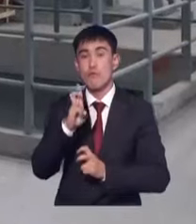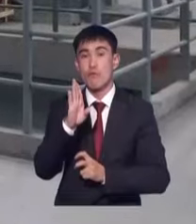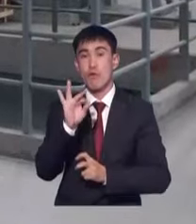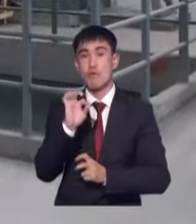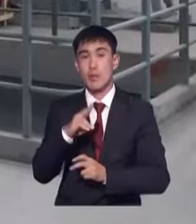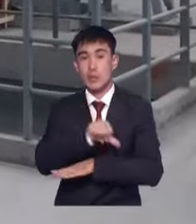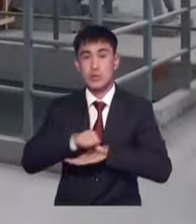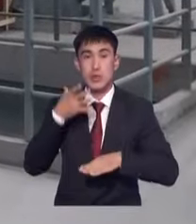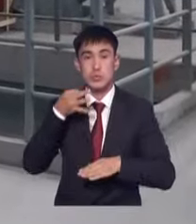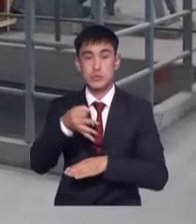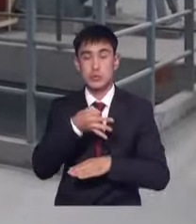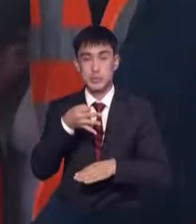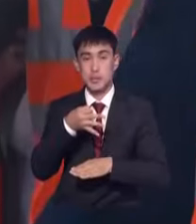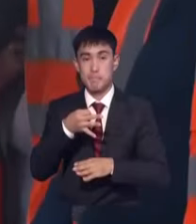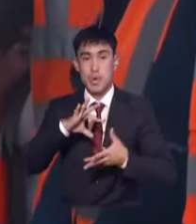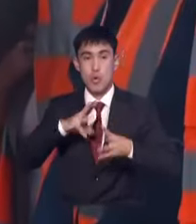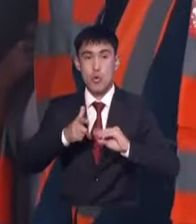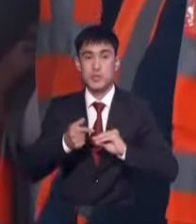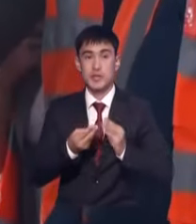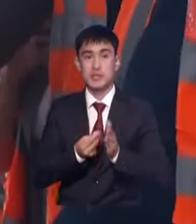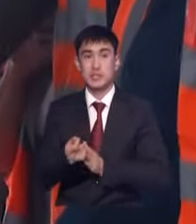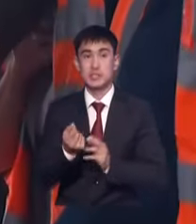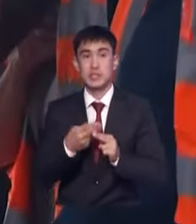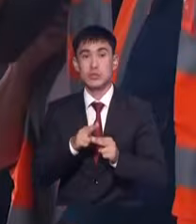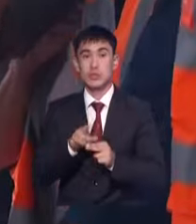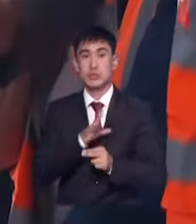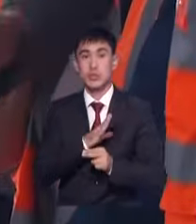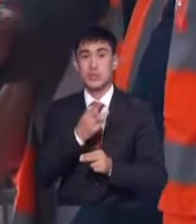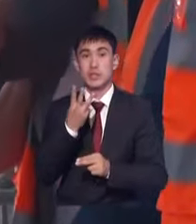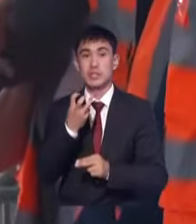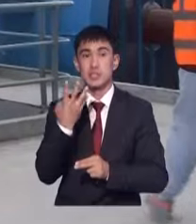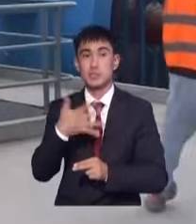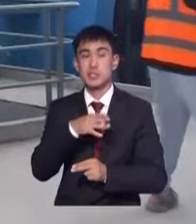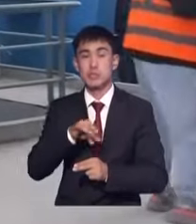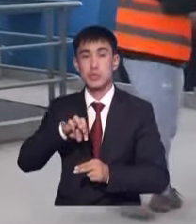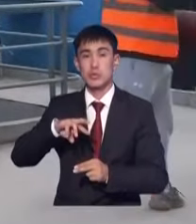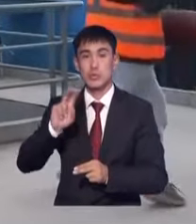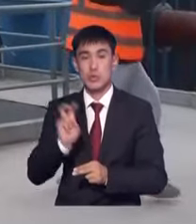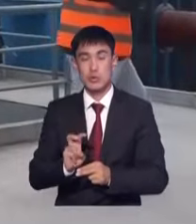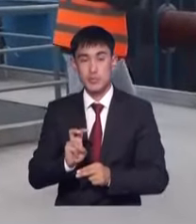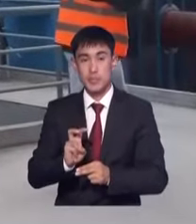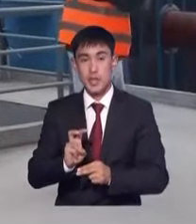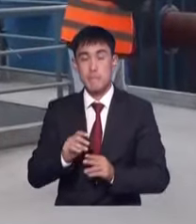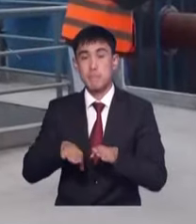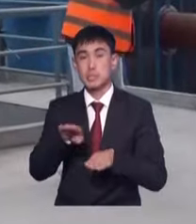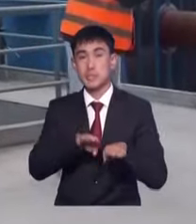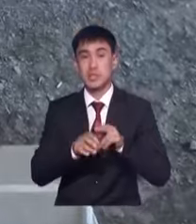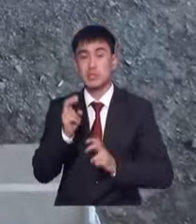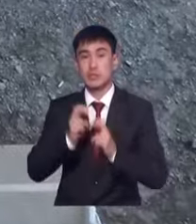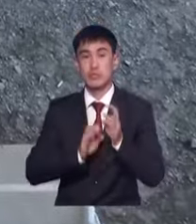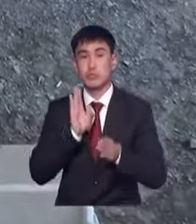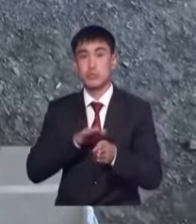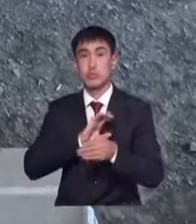территории Алматинской области, общий объем инвестиций которого составляет 350 миллионов долларов. В перспективе данный завод